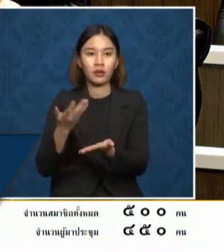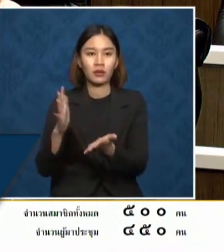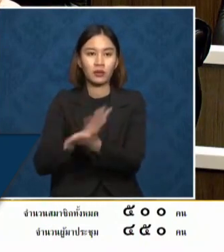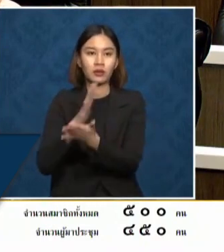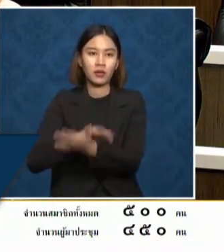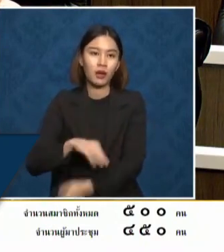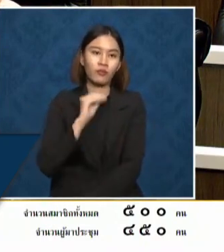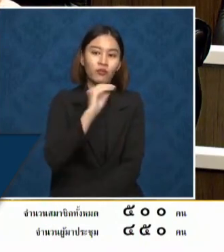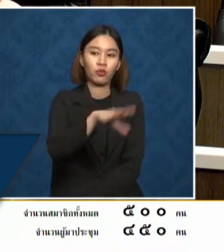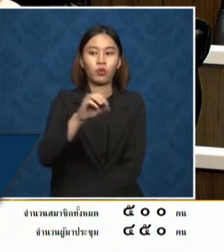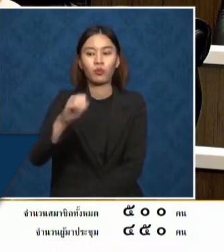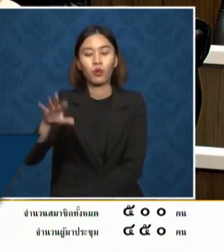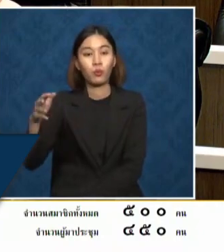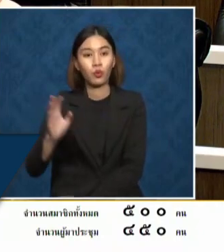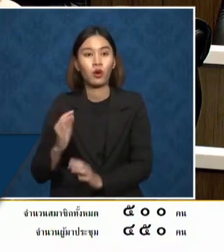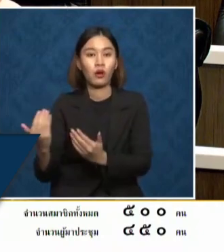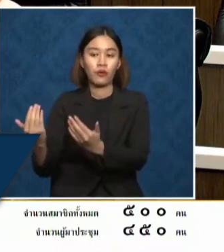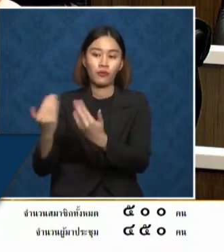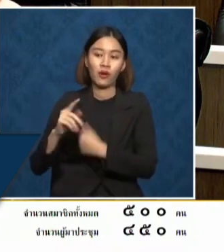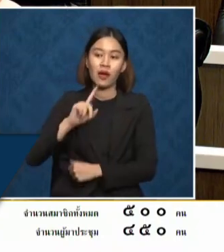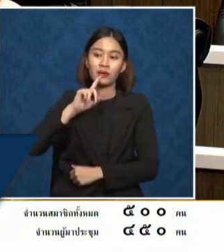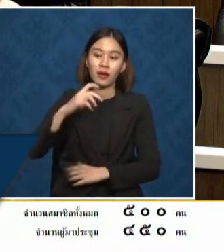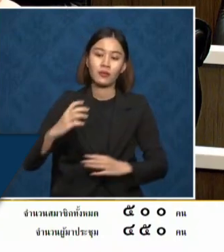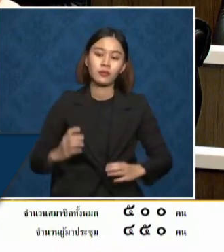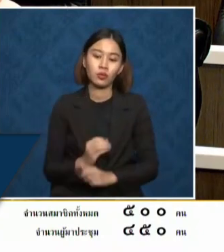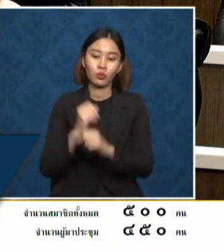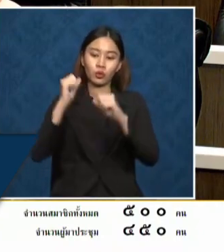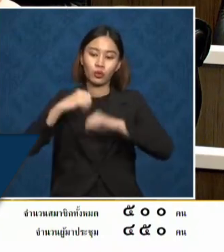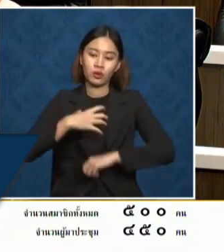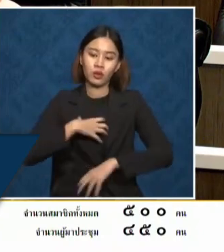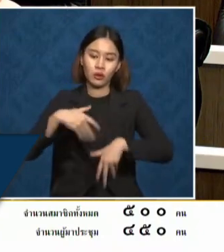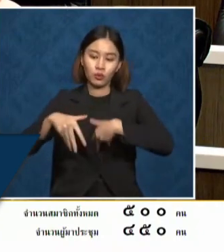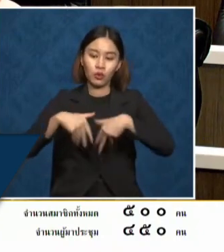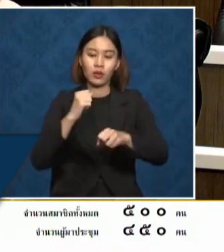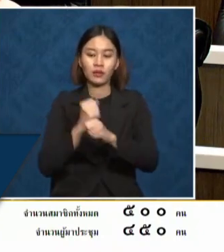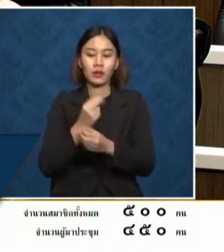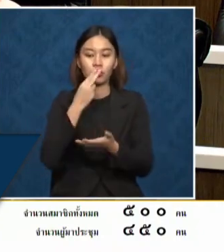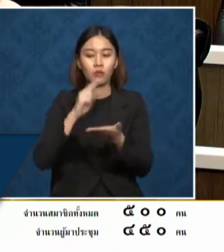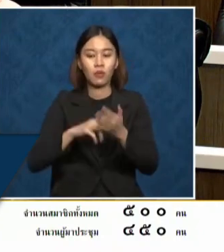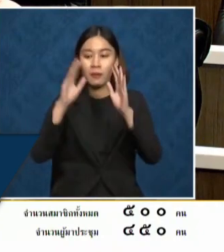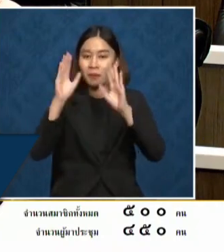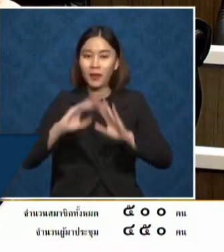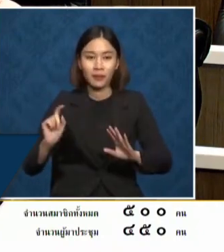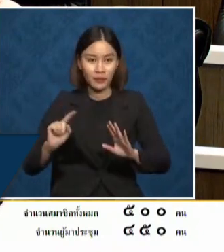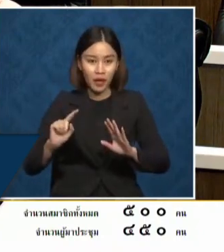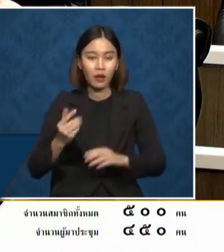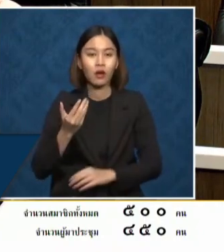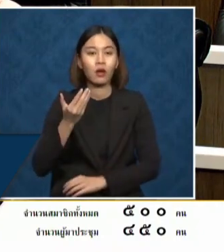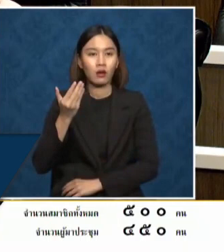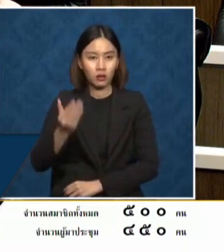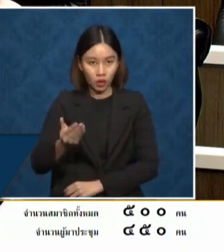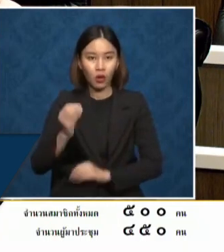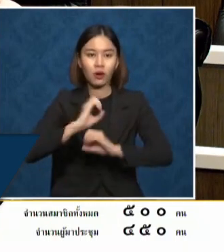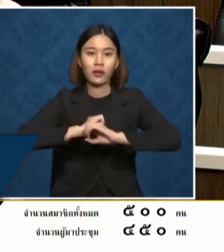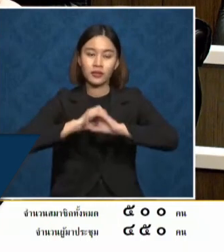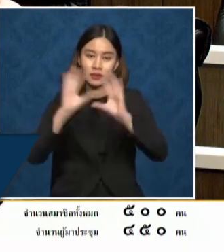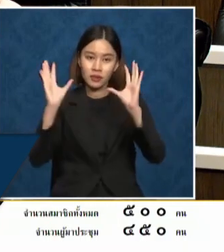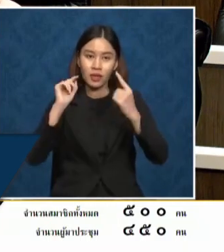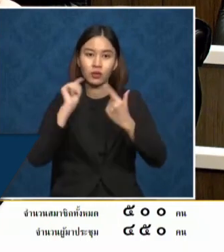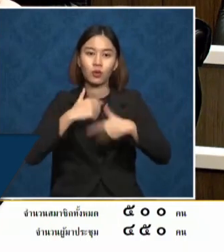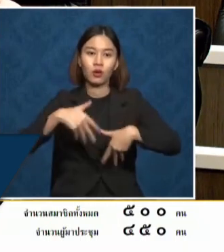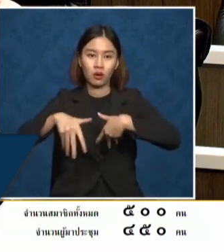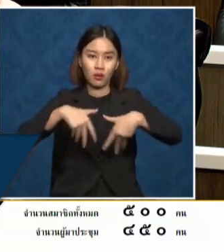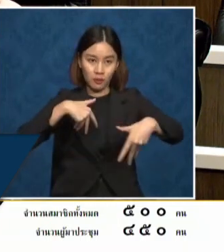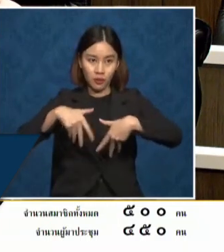กลับมาก็เลยฝากมาถามค่ะตกลงต้องการจะให้ท้องถิ่นทำหนังสือแบบไหนคะขอความกรุณาความชัดเจนให้กับท้อง